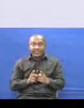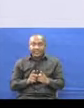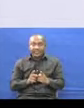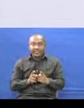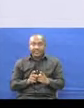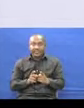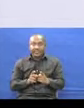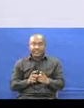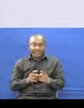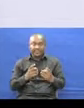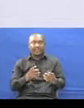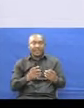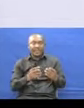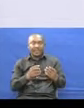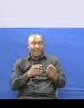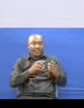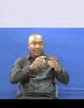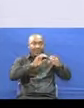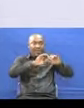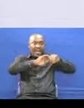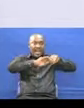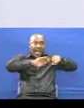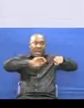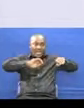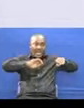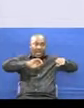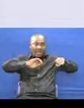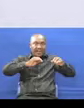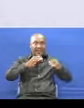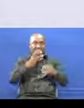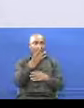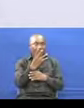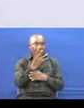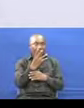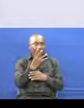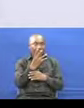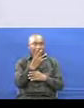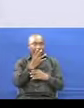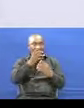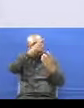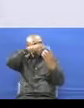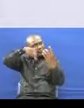weka sehemu nne kwa sababu tumesema asili ni nne. Kwa hiyo duara lako